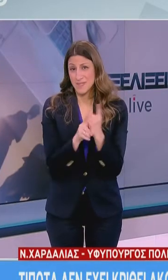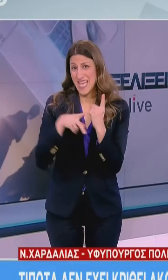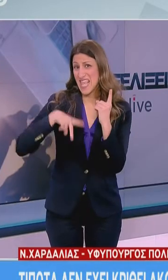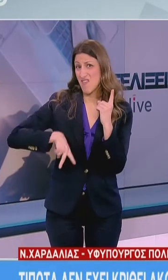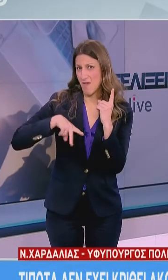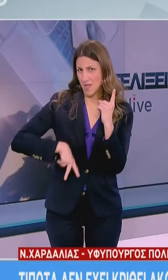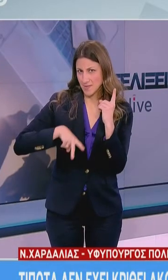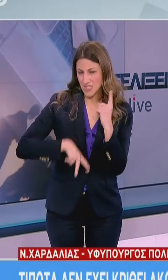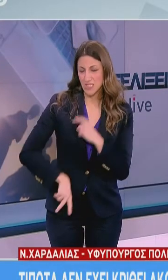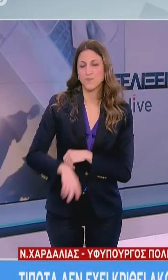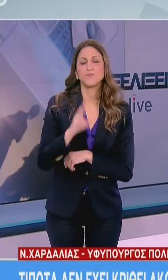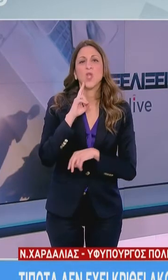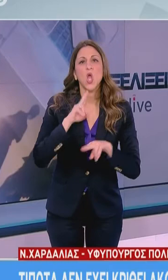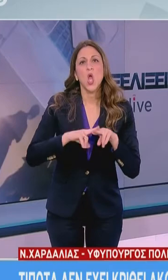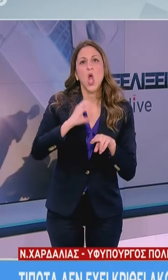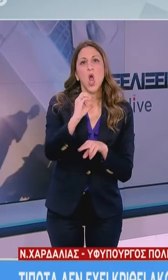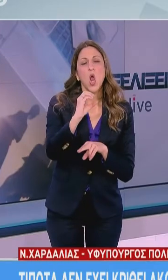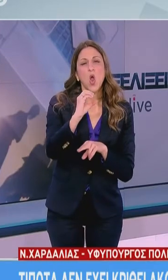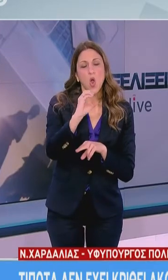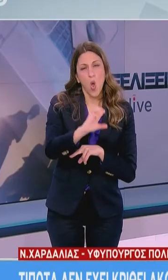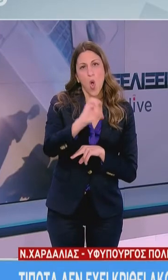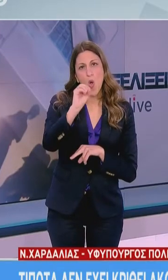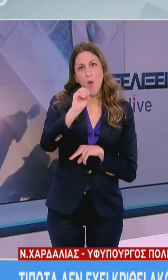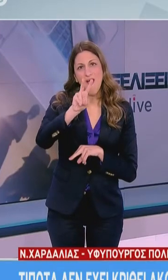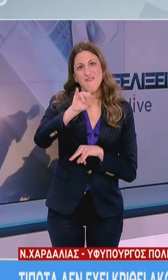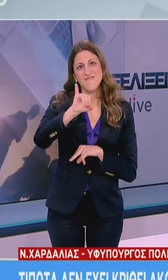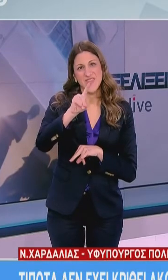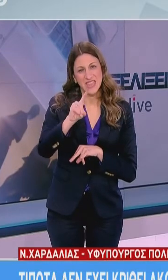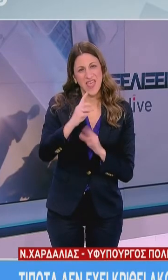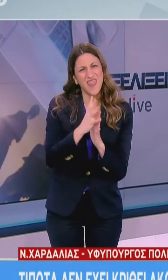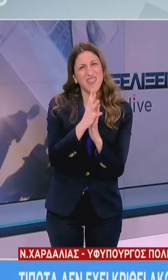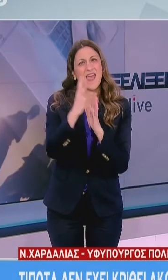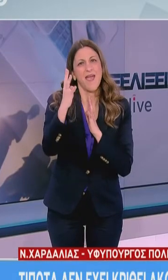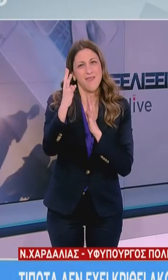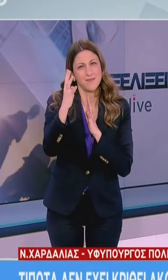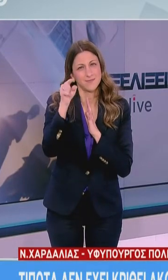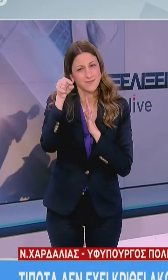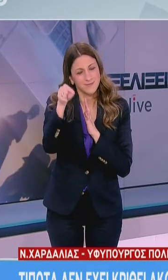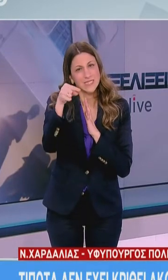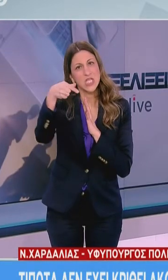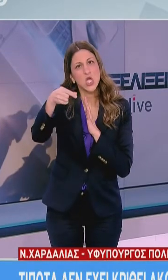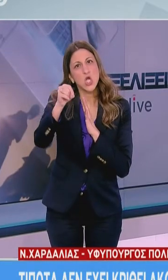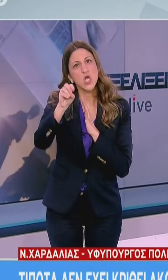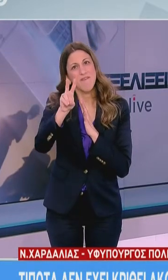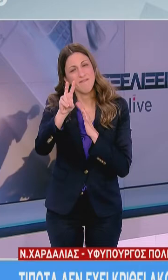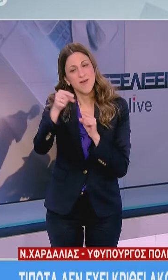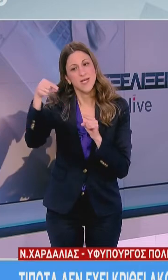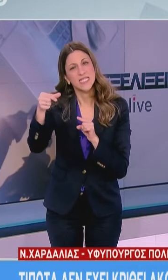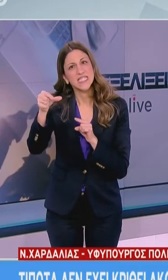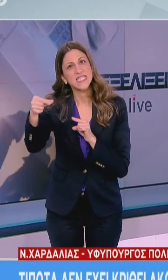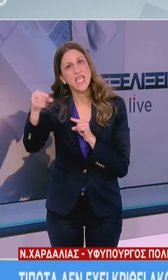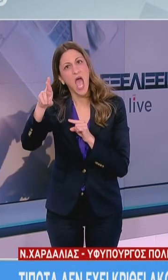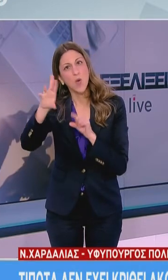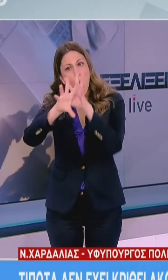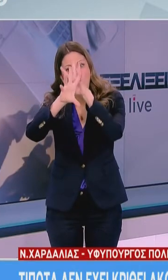covid19.gov.gr αποτελεί πλέον τον κεντρικό κόμβο πληροφόρησης κυβέρνησης για όλες τις πολιτικές, για όλες τις δράσεις των Υπουργείων για την αντιμετώπιση του